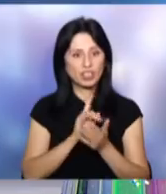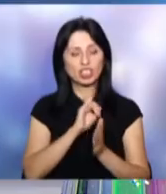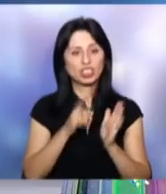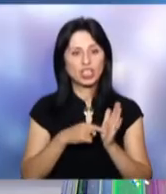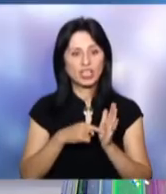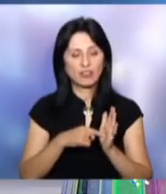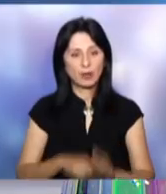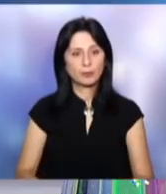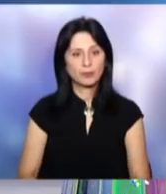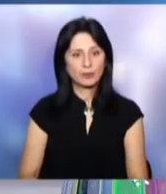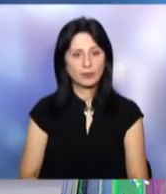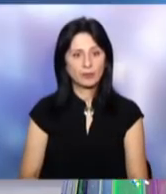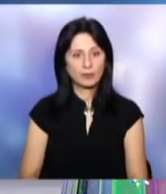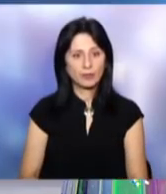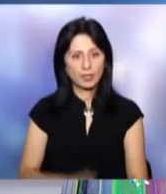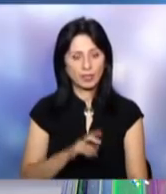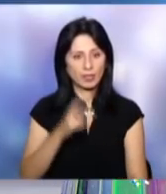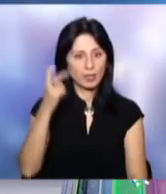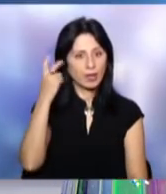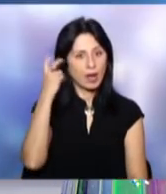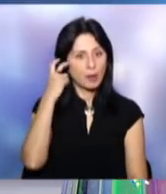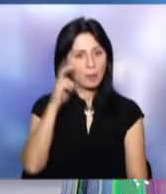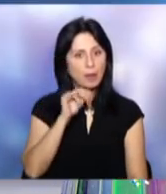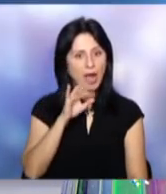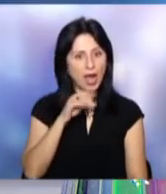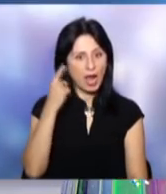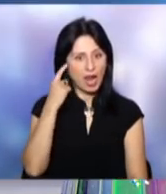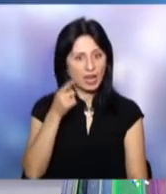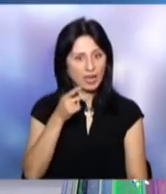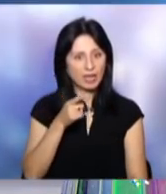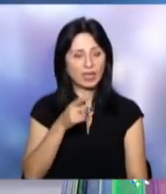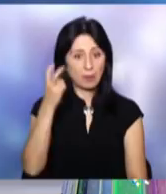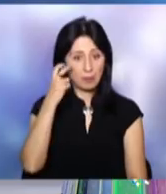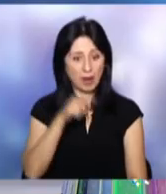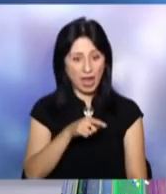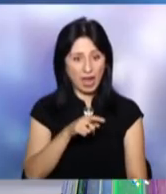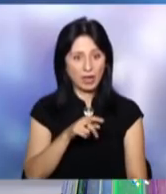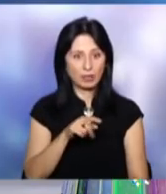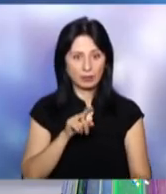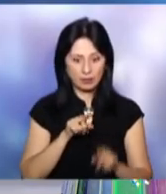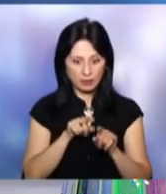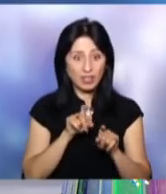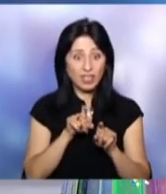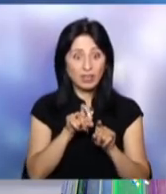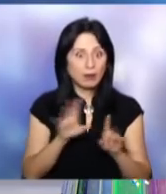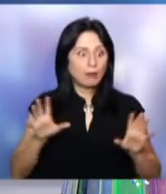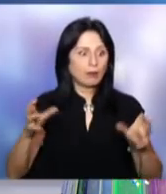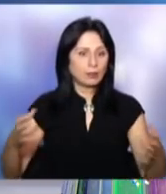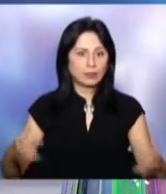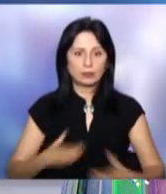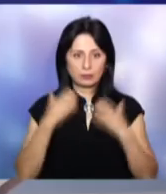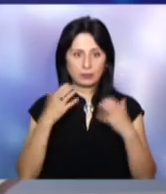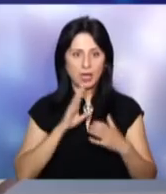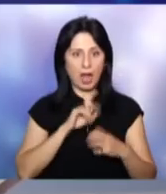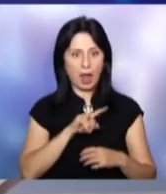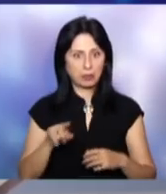კითხვა. ბლის და ალუბლის მატლის დანახვისას საშინელი შიში იპყრობს ქალბატონთა